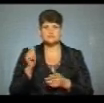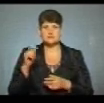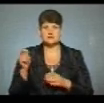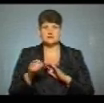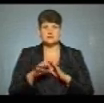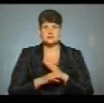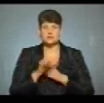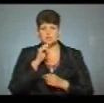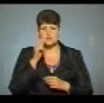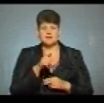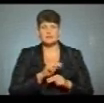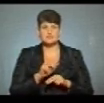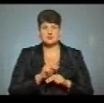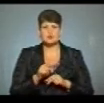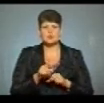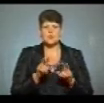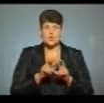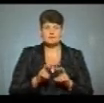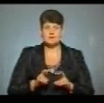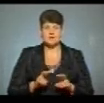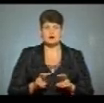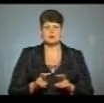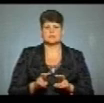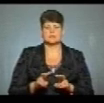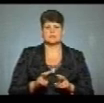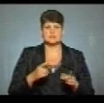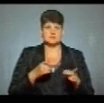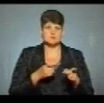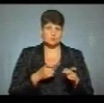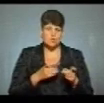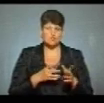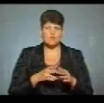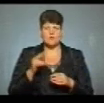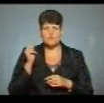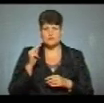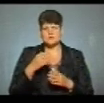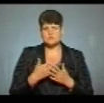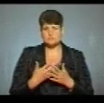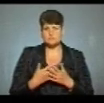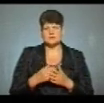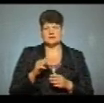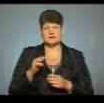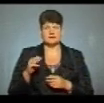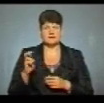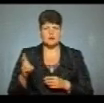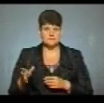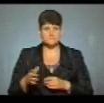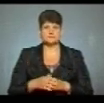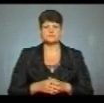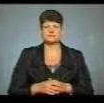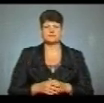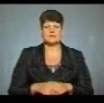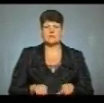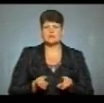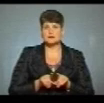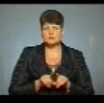їх навчаю розбиратися зі зброєю, тобто вивчити приблизно ТТХ. Значить, крім